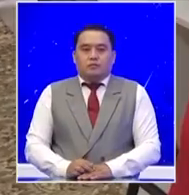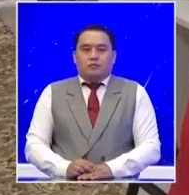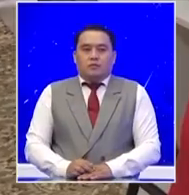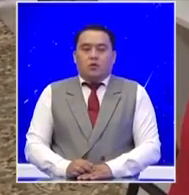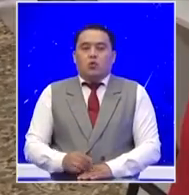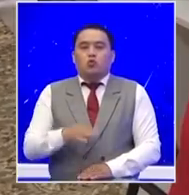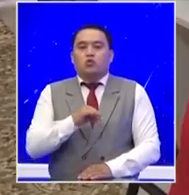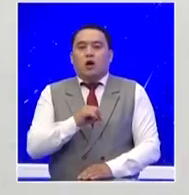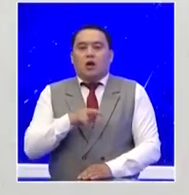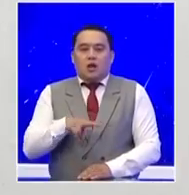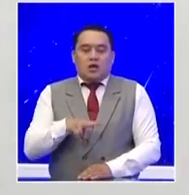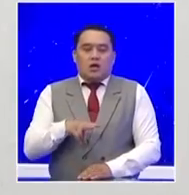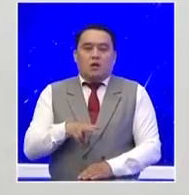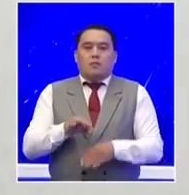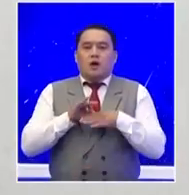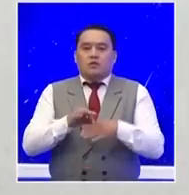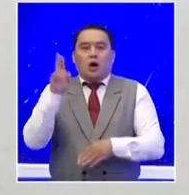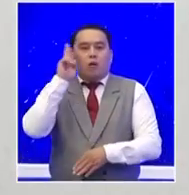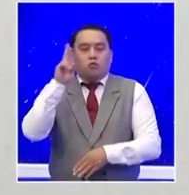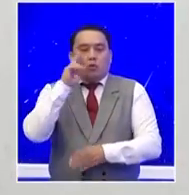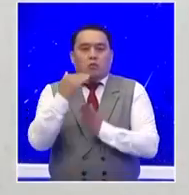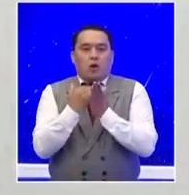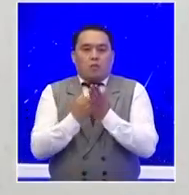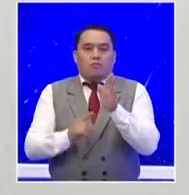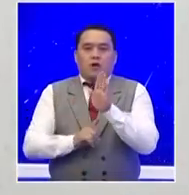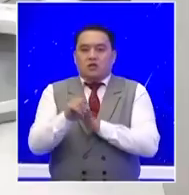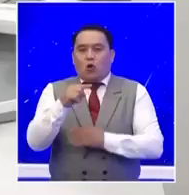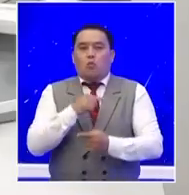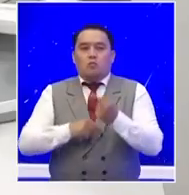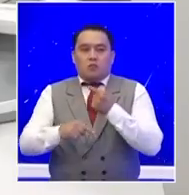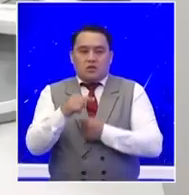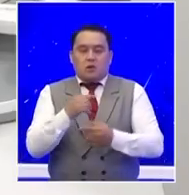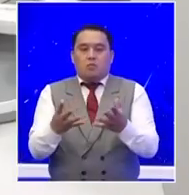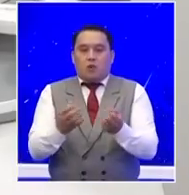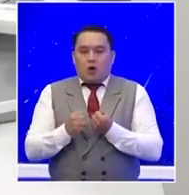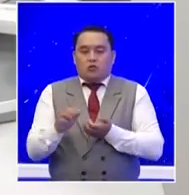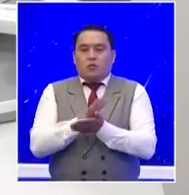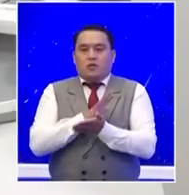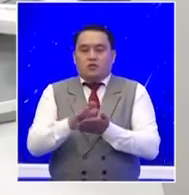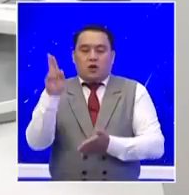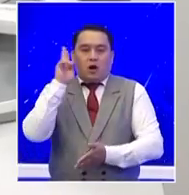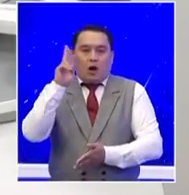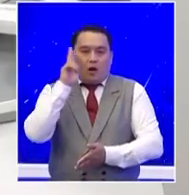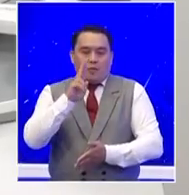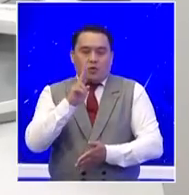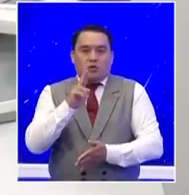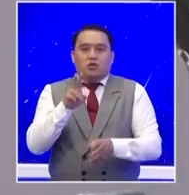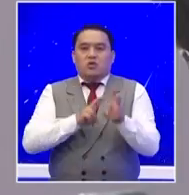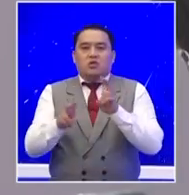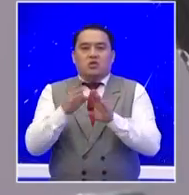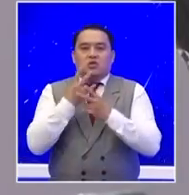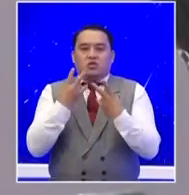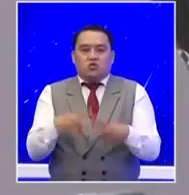города Ушарал, Фаина Сиддикова, прошла обучение по программе «Бастау бизнес» и получила безвозмездный грант. Теперь она не ищет